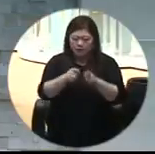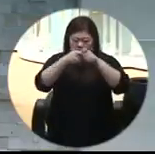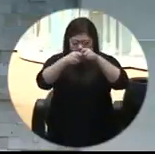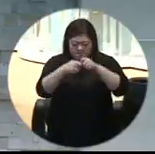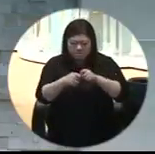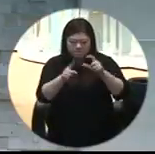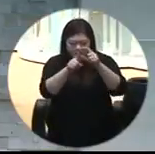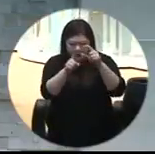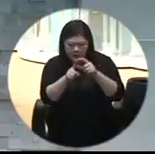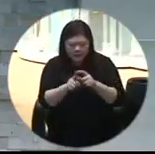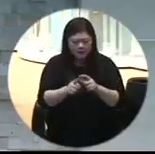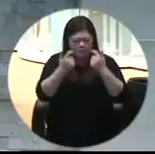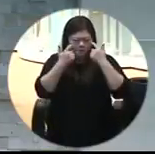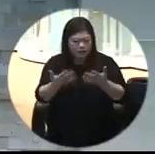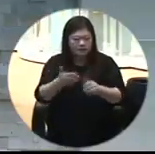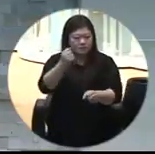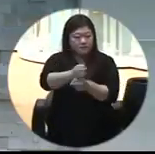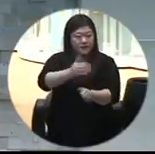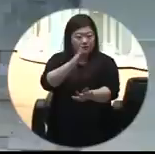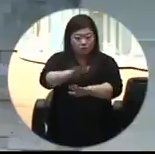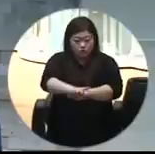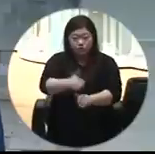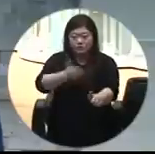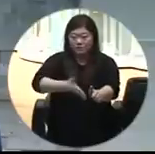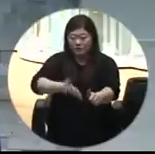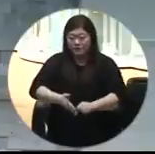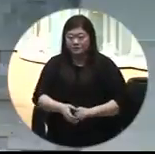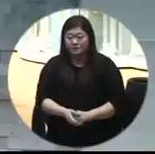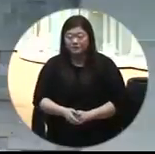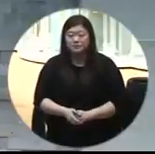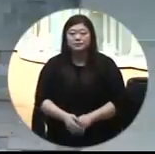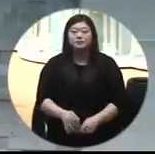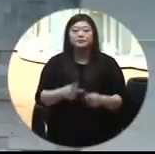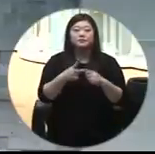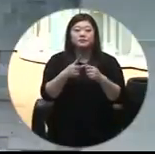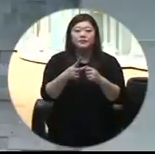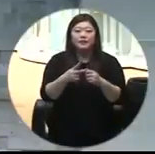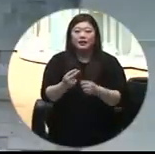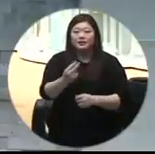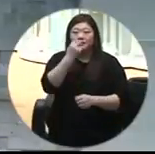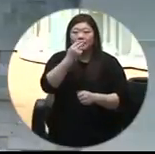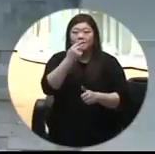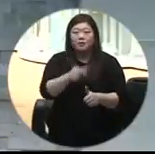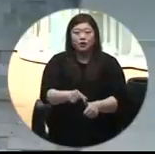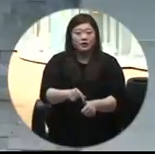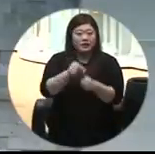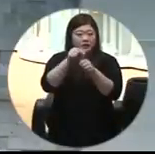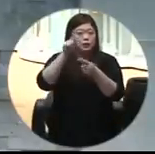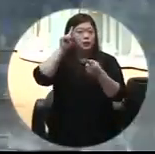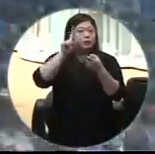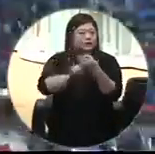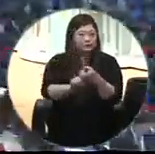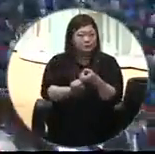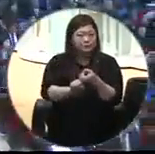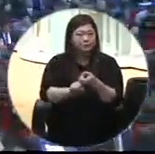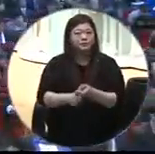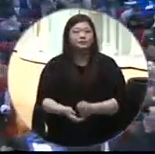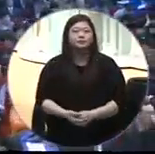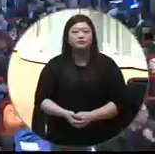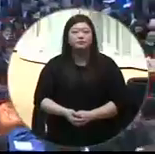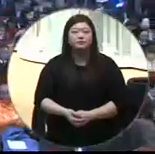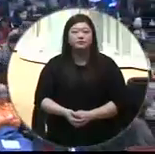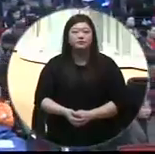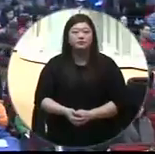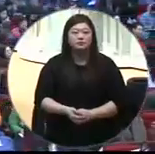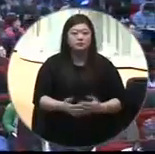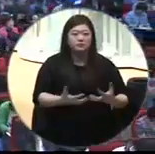주님으로 축복합니다. 두 번째로 생명 살리는 관심입니다. 28절로 29절입니다. 예수를 보고 부르짖음에